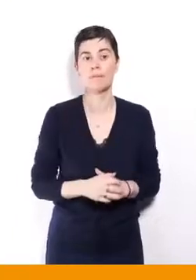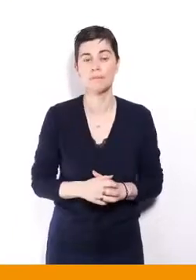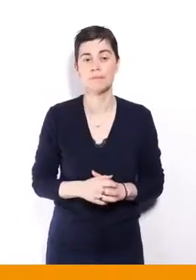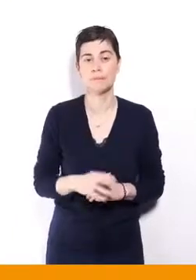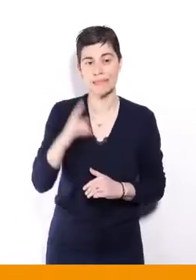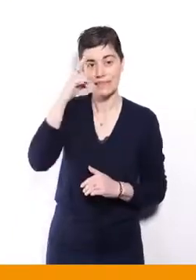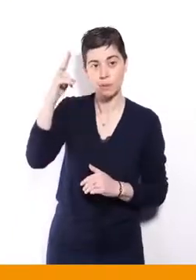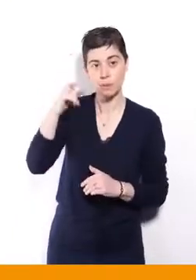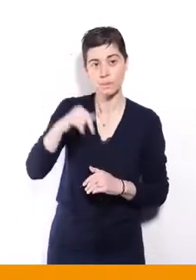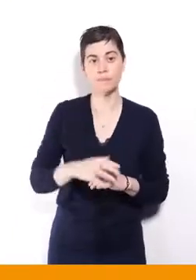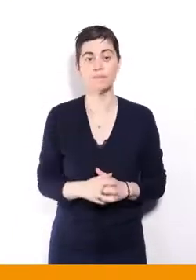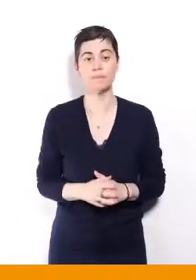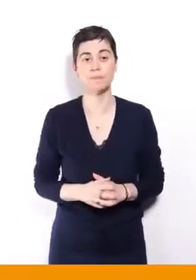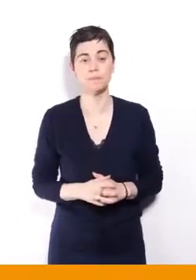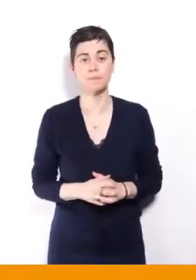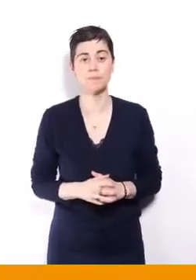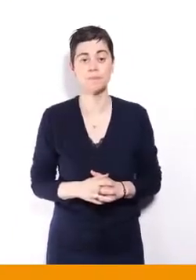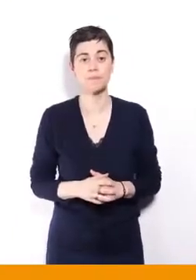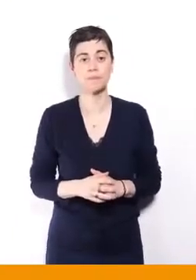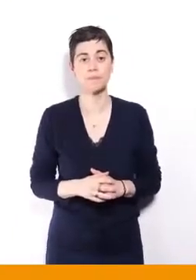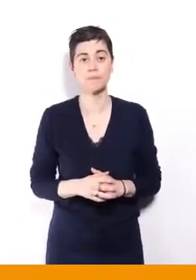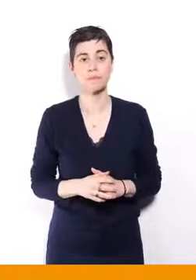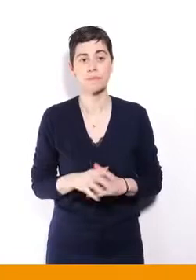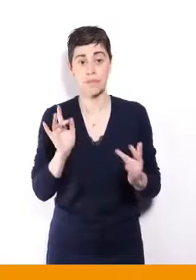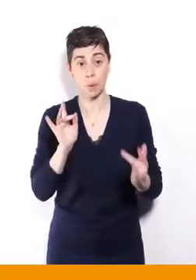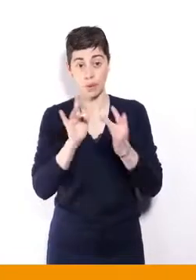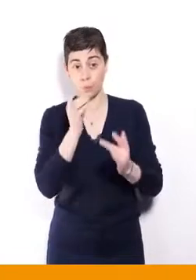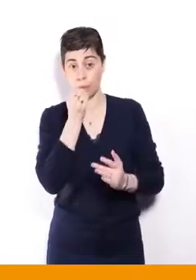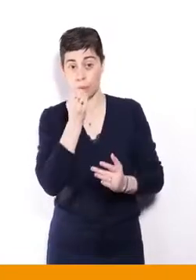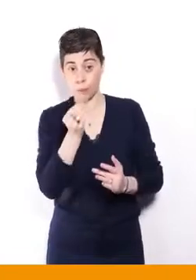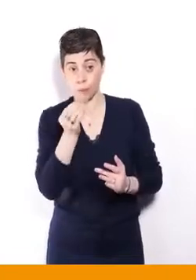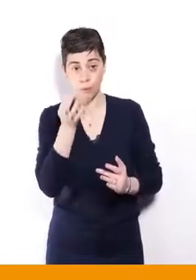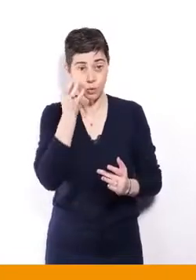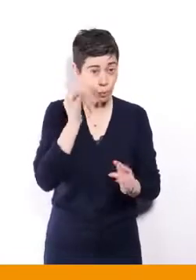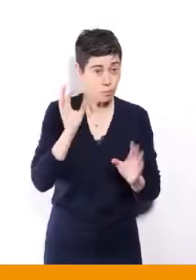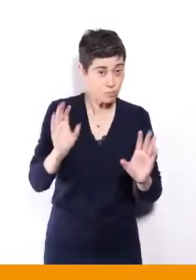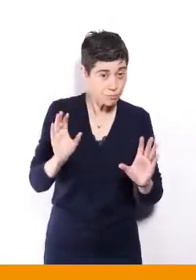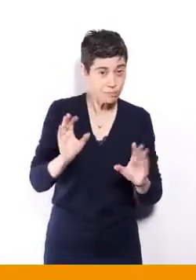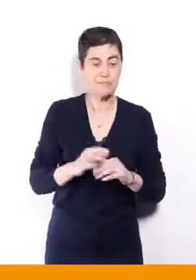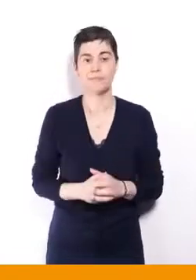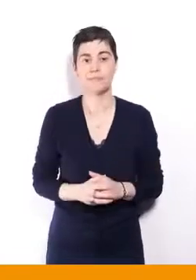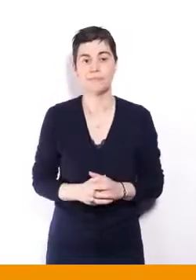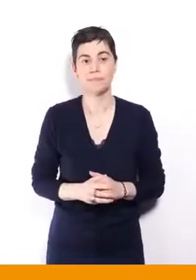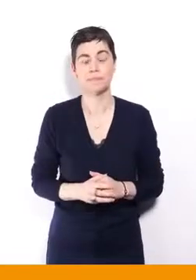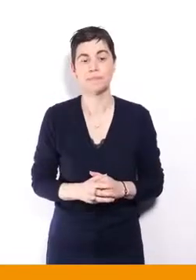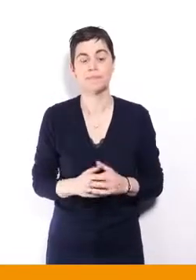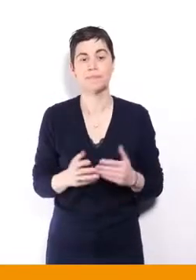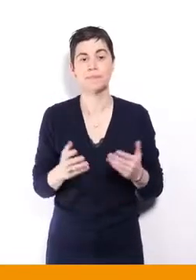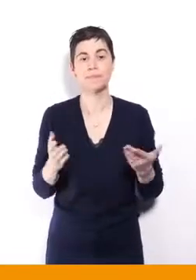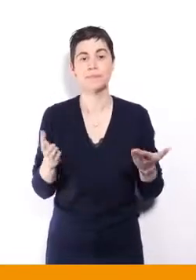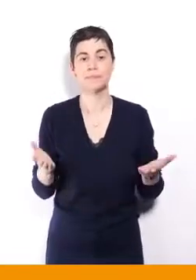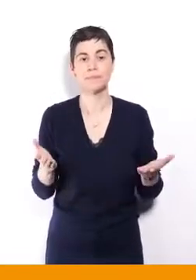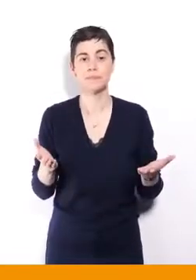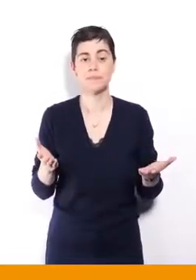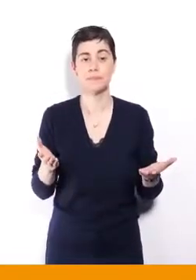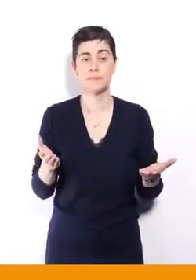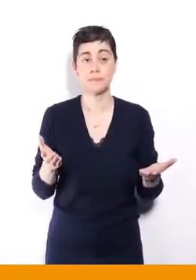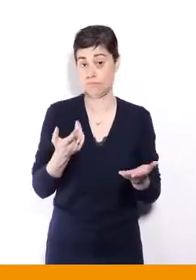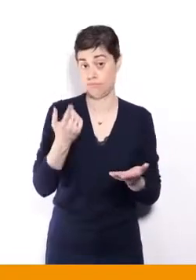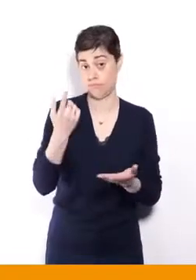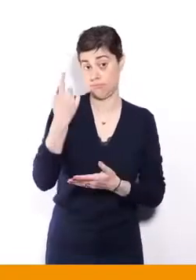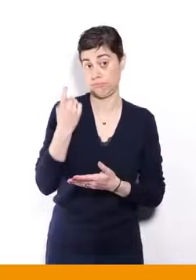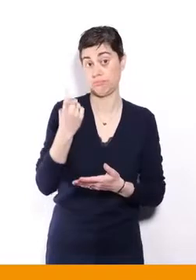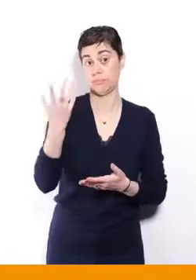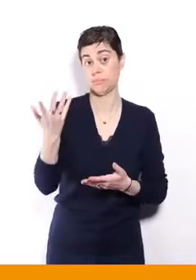Arnaud. Visiblement, la connexion est bonne et le son est bon. Donc peut-être pour commencer effectivement